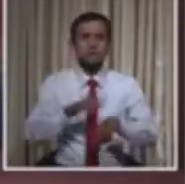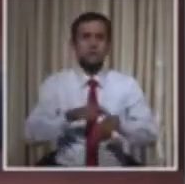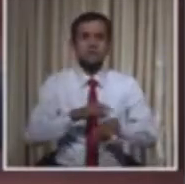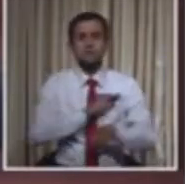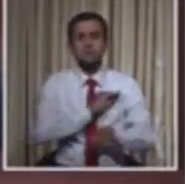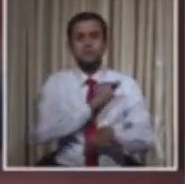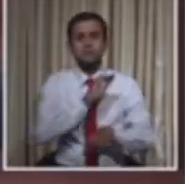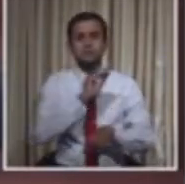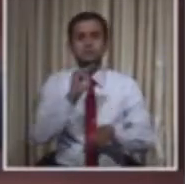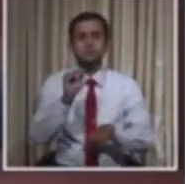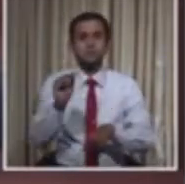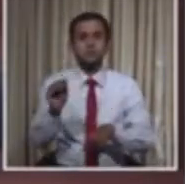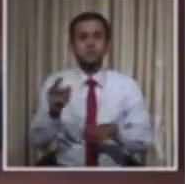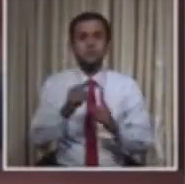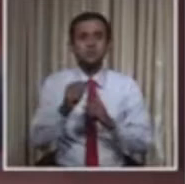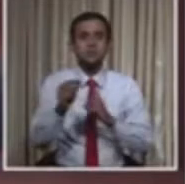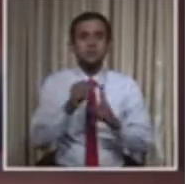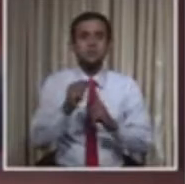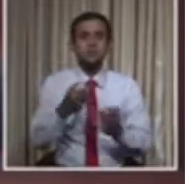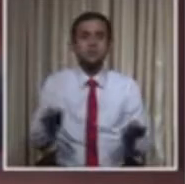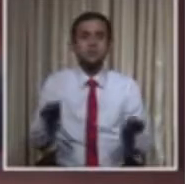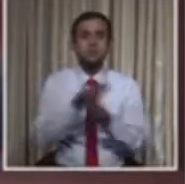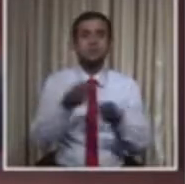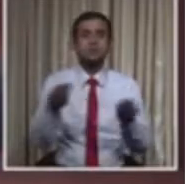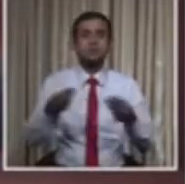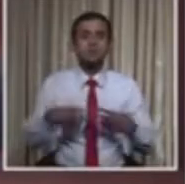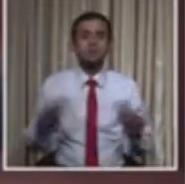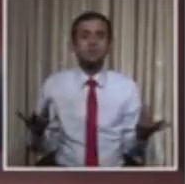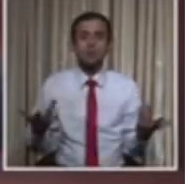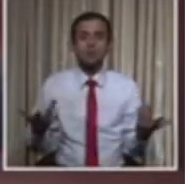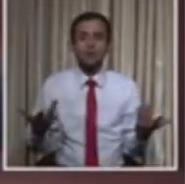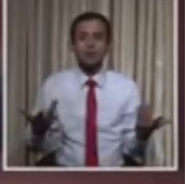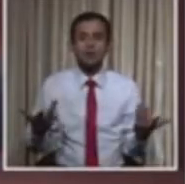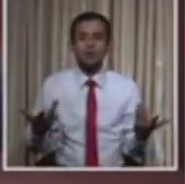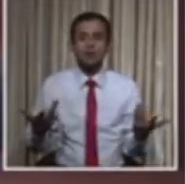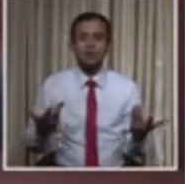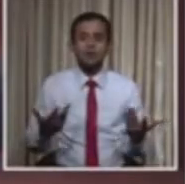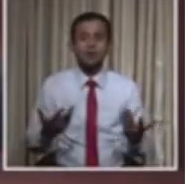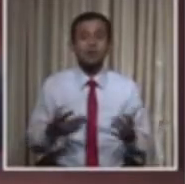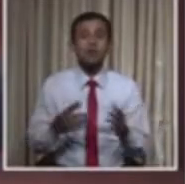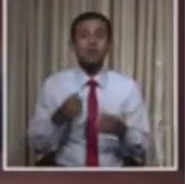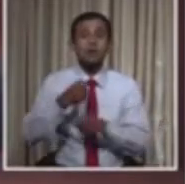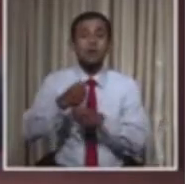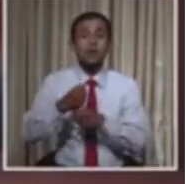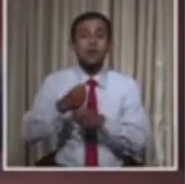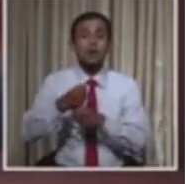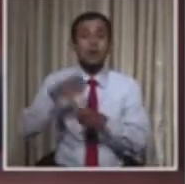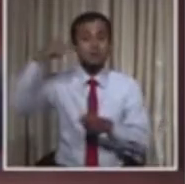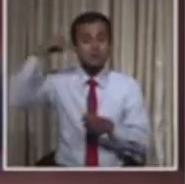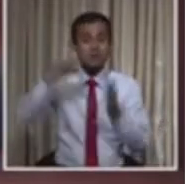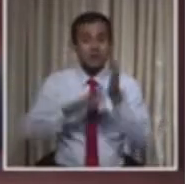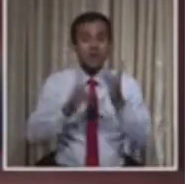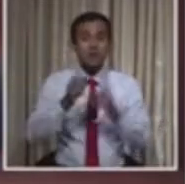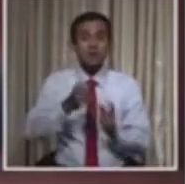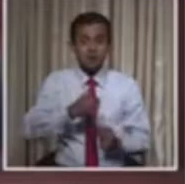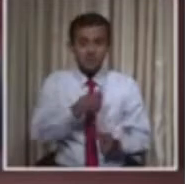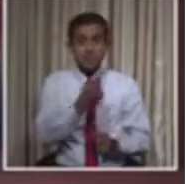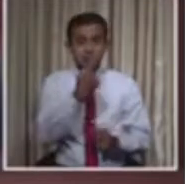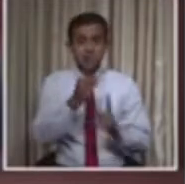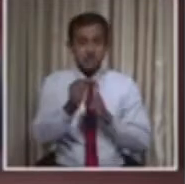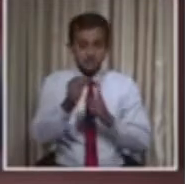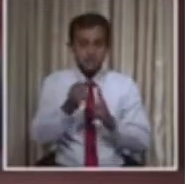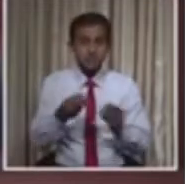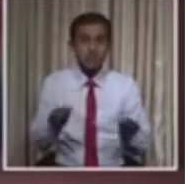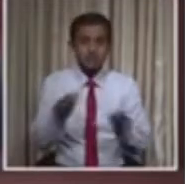තිබෙනවා මේ පාර්ලිමේන්තුවේම ගිවිසුම ඉදිරිපත් කළා නේ මොකද ලොකුගේ විදුලි බල අමාත්‍යවරයා එකඟ වුණා මේ පාර්ලිමේන්තුවට මේ